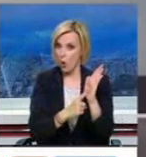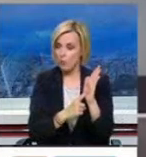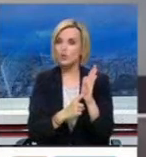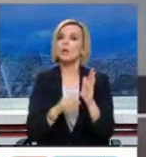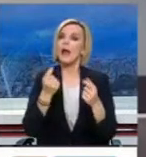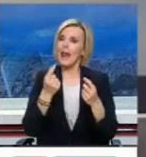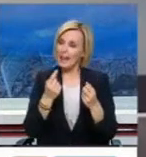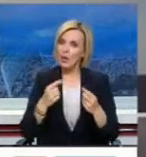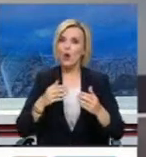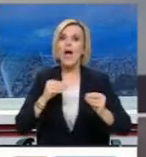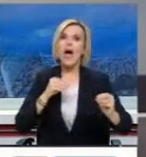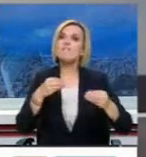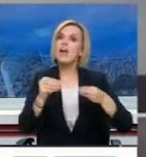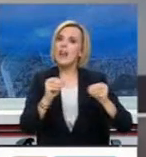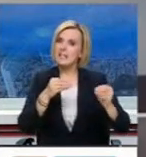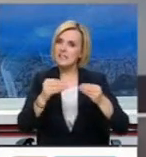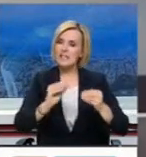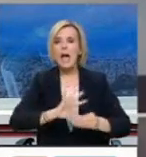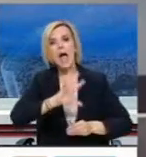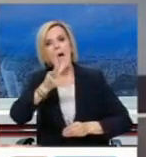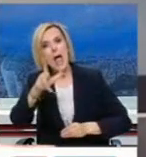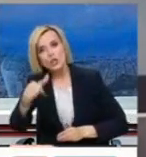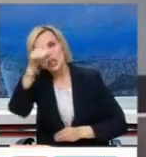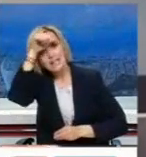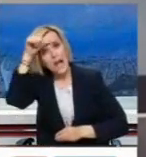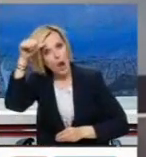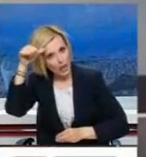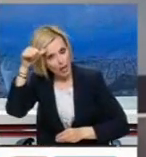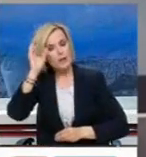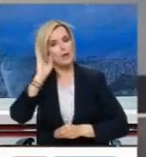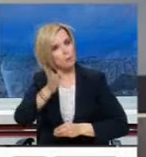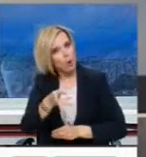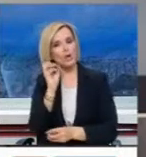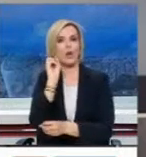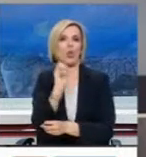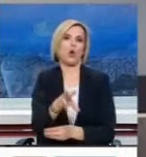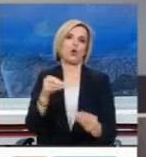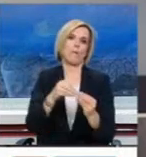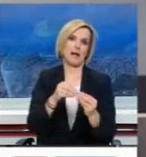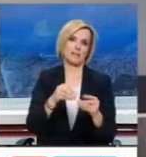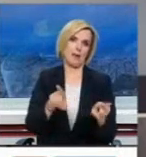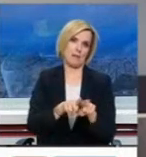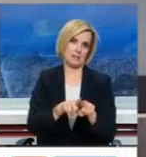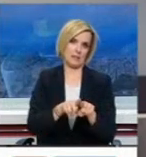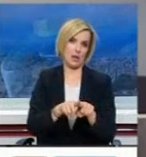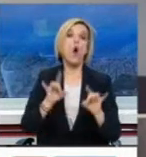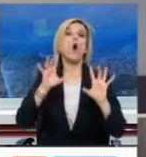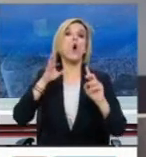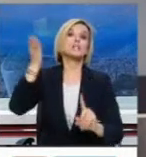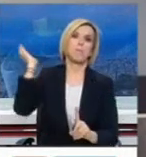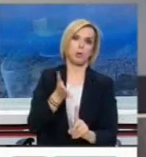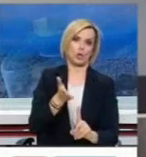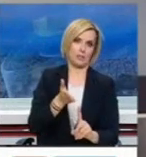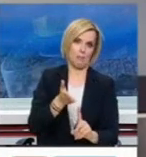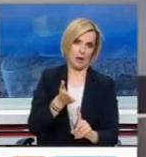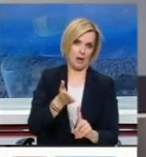τους το καλοκαίρι μαζί με το επίδομα αδείας, χωρίς αυτή η αναβολή να επιφέρει κυρώσεις. Αντίθετα, με τη χρονική